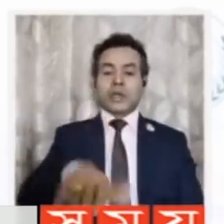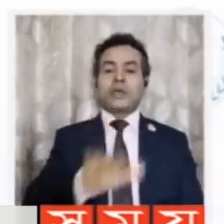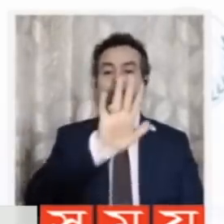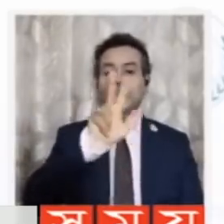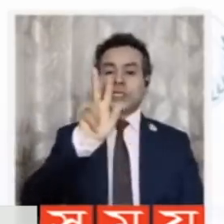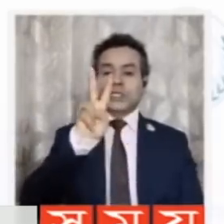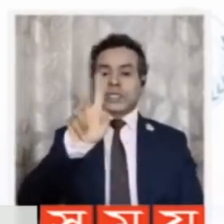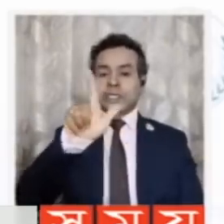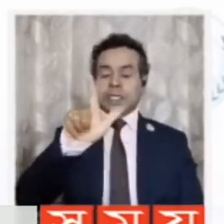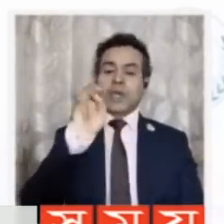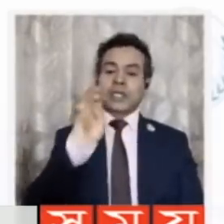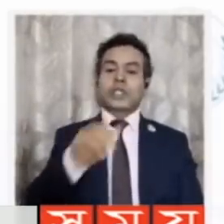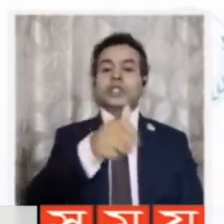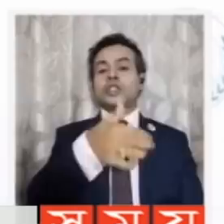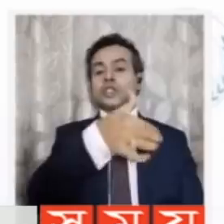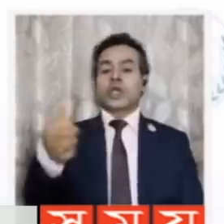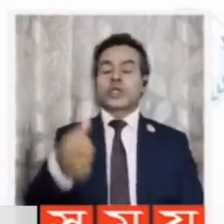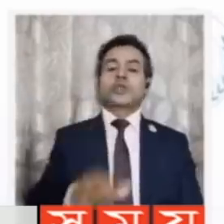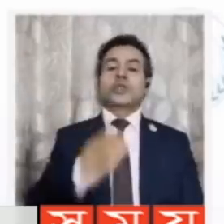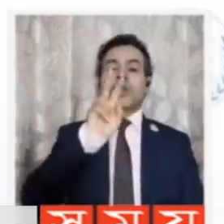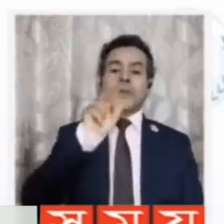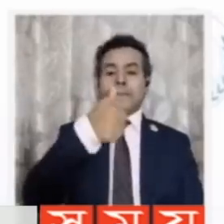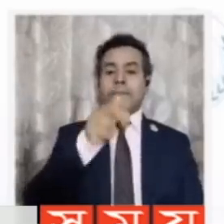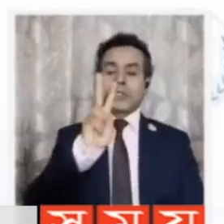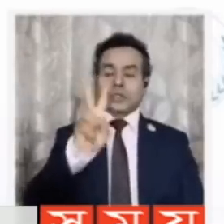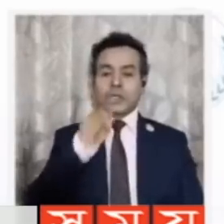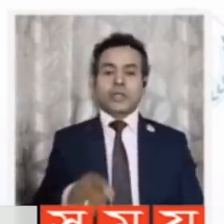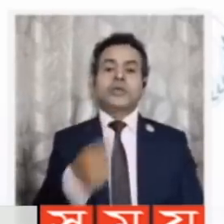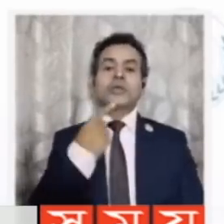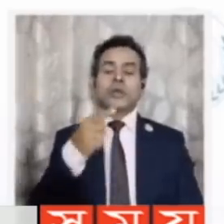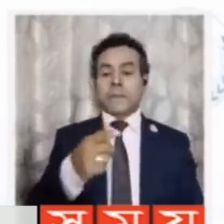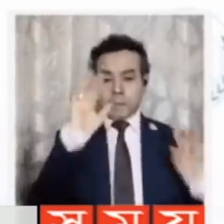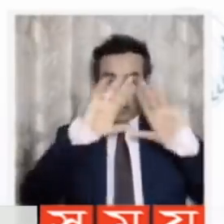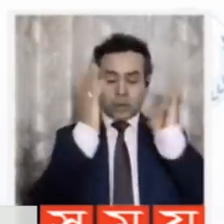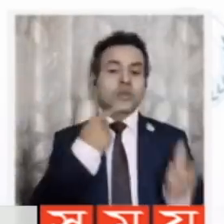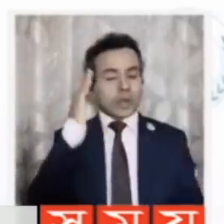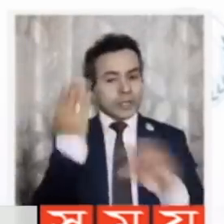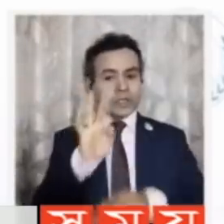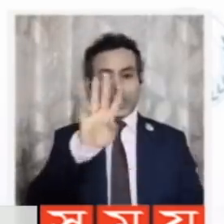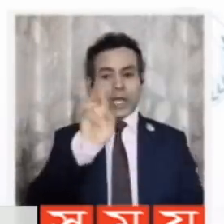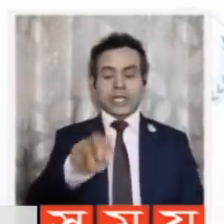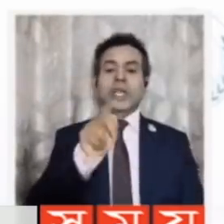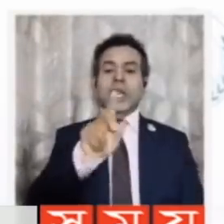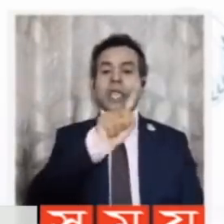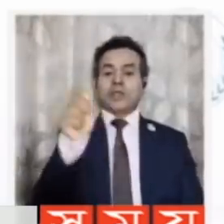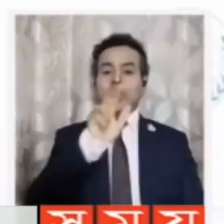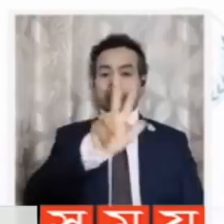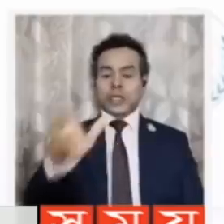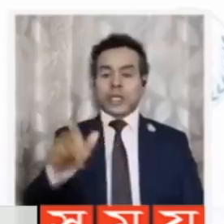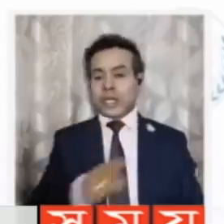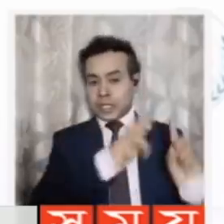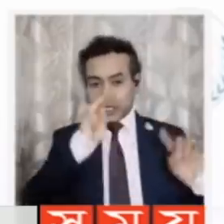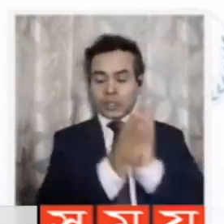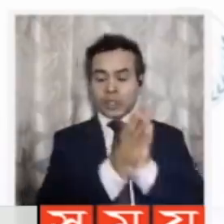1,03,57,662 জন। 24 ঘন্টায় বিশ্বে মৃত্যুবরণ করেছেন 4,188 জন এবং এ পর্যন্ত মৃত্যুবরণ করেছেন